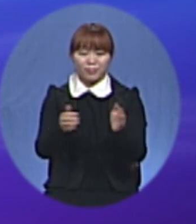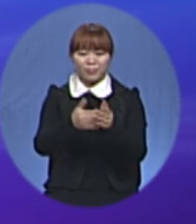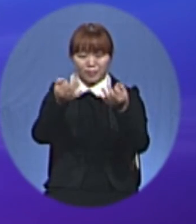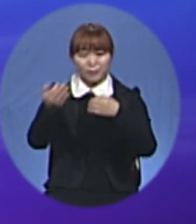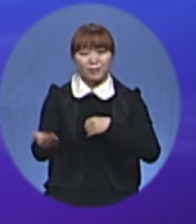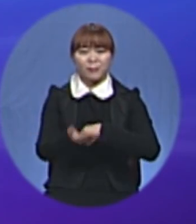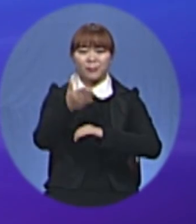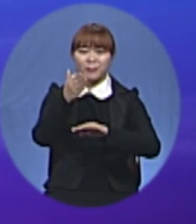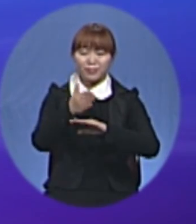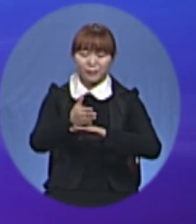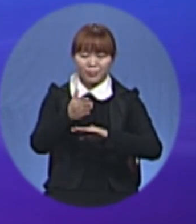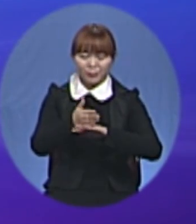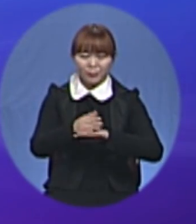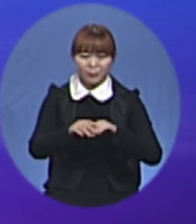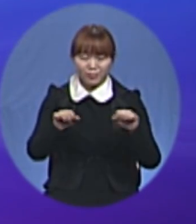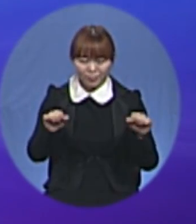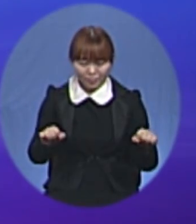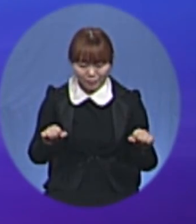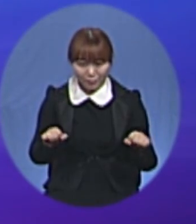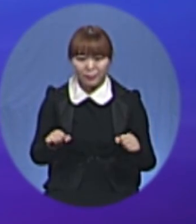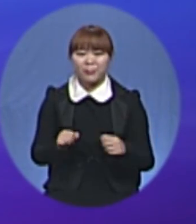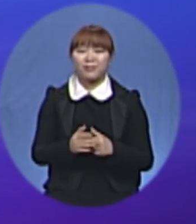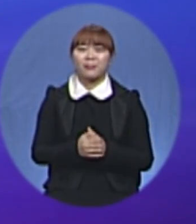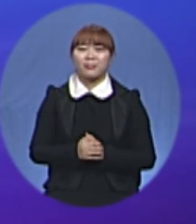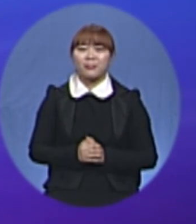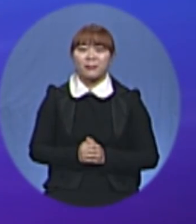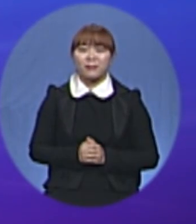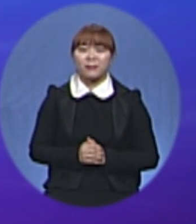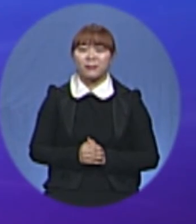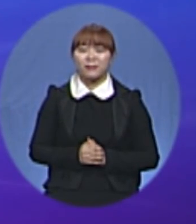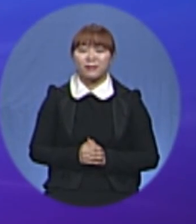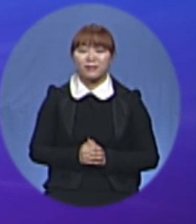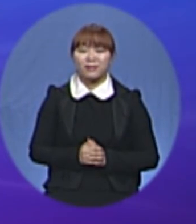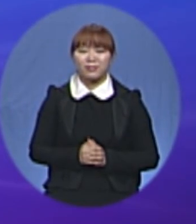마칩니다. 시청해주신 여러분 고맙습니다.